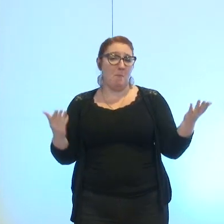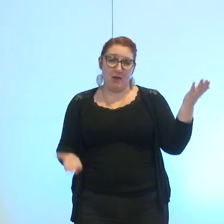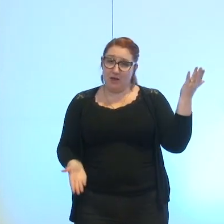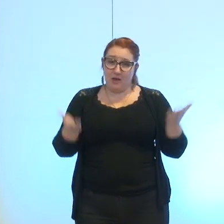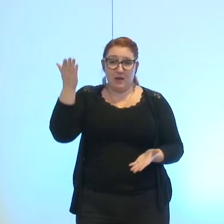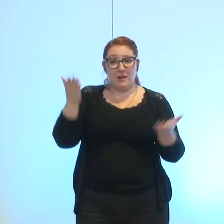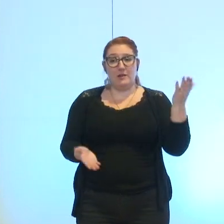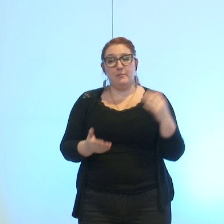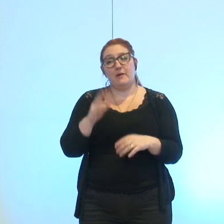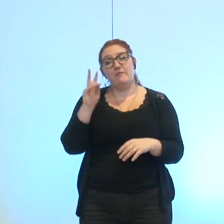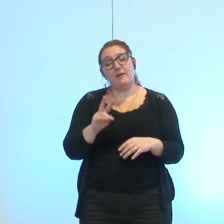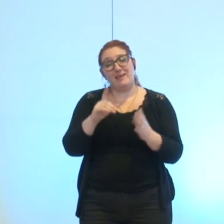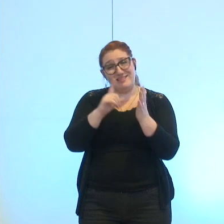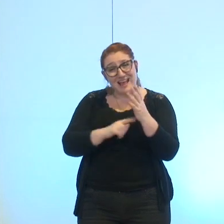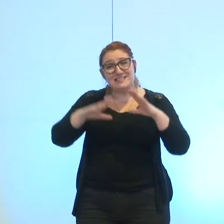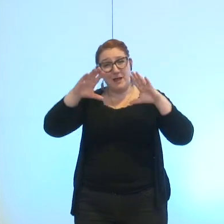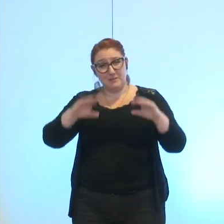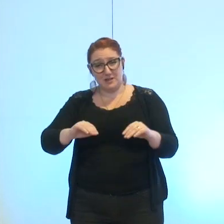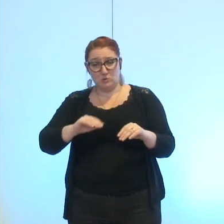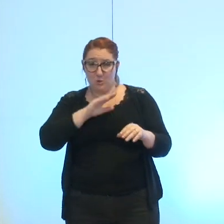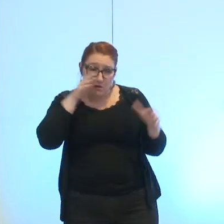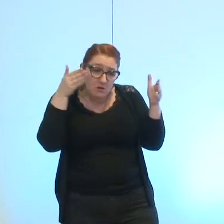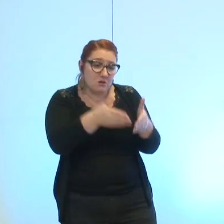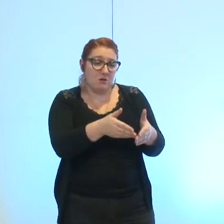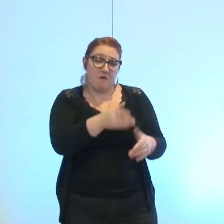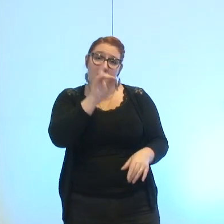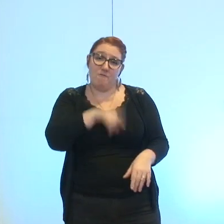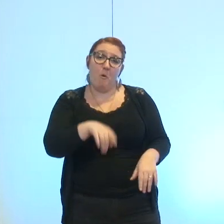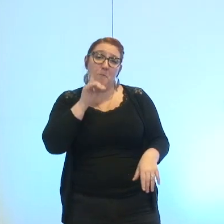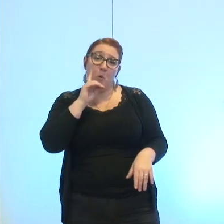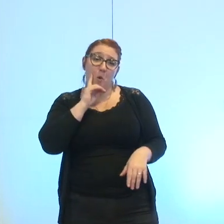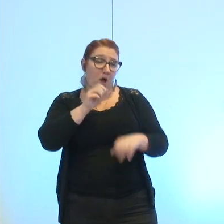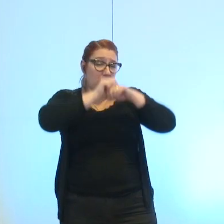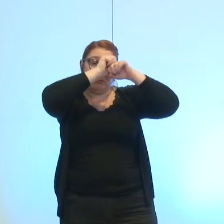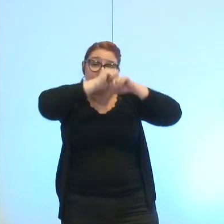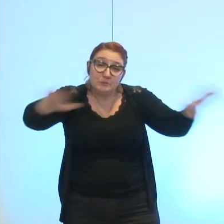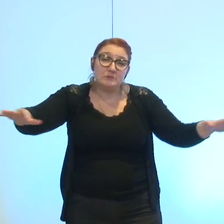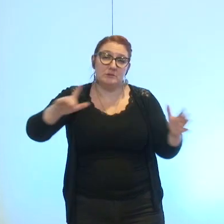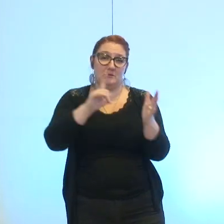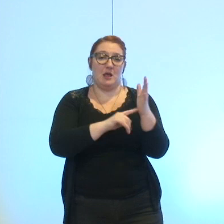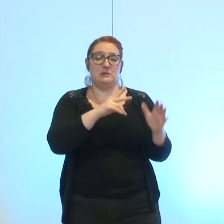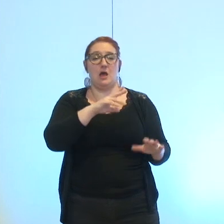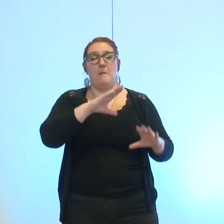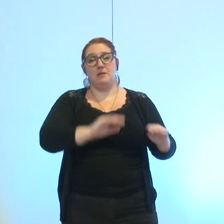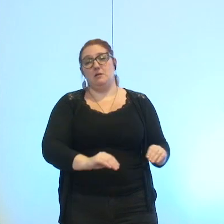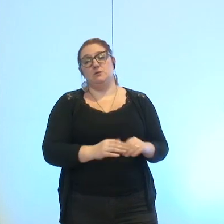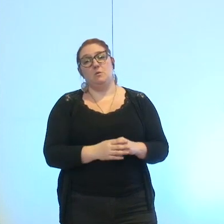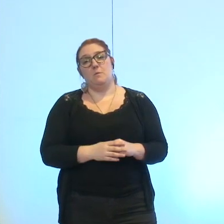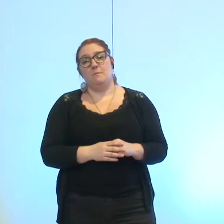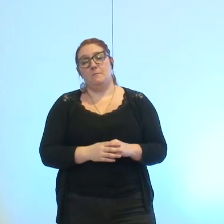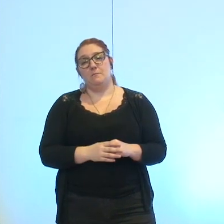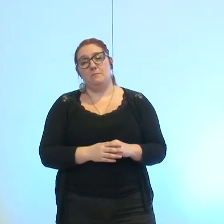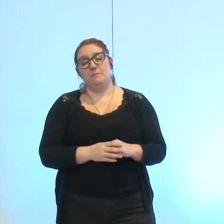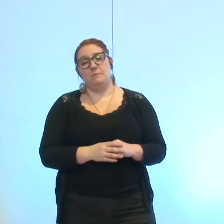c'est bien la taxe d'habitation qui doit d'abord être regarder parce qu'elle touche le plus grand nombre d'habitants de notre ville et parmi